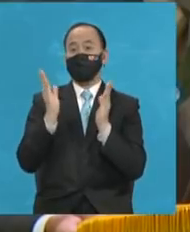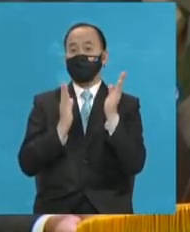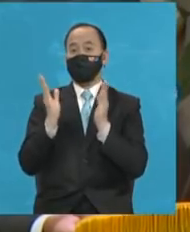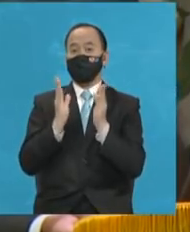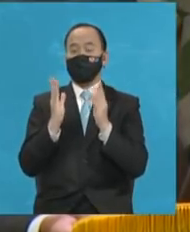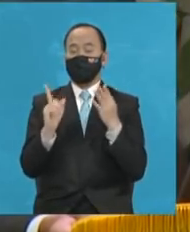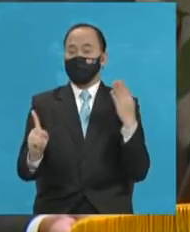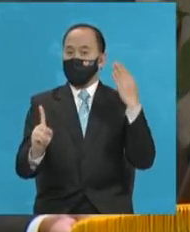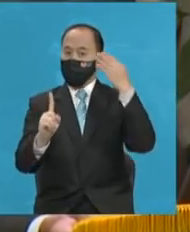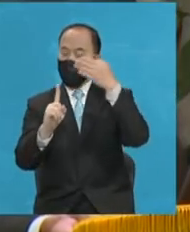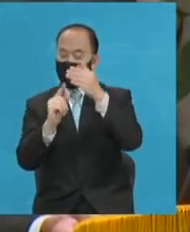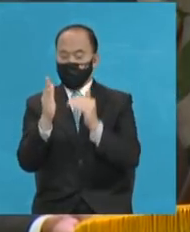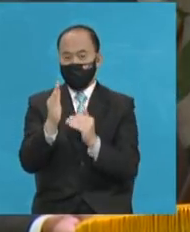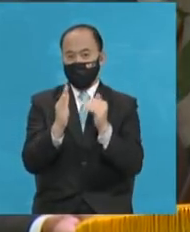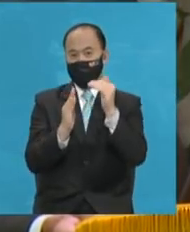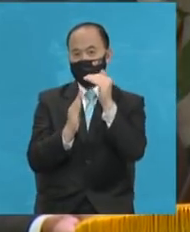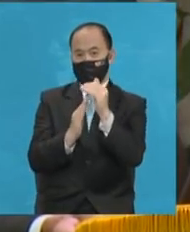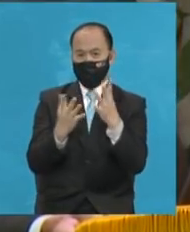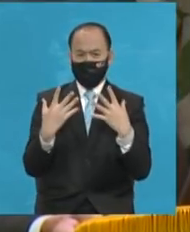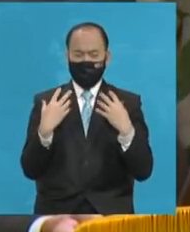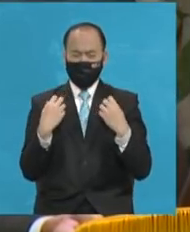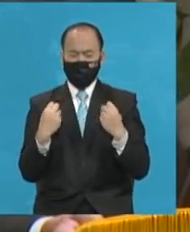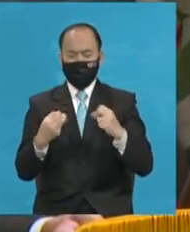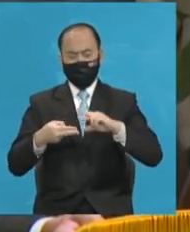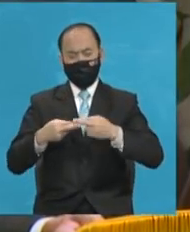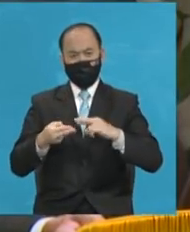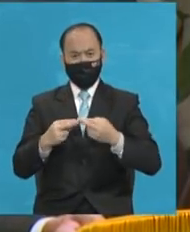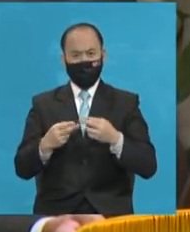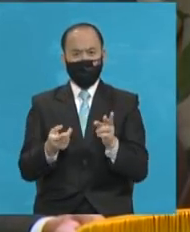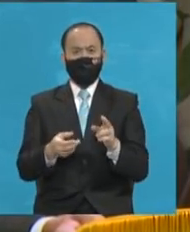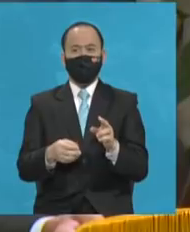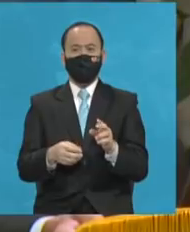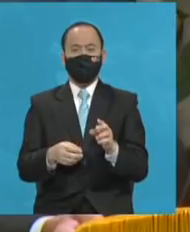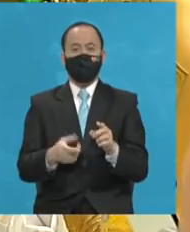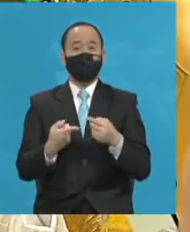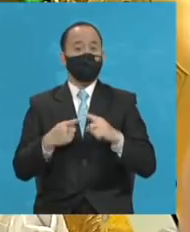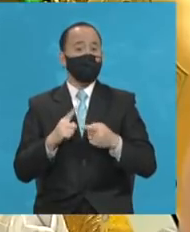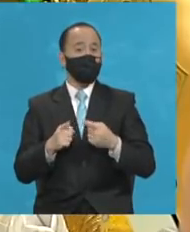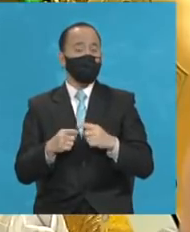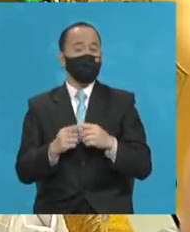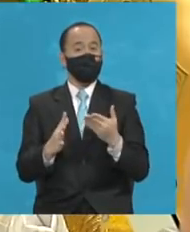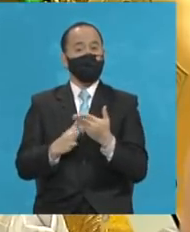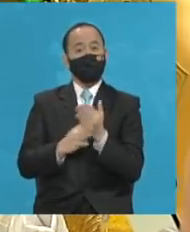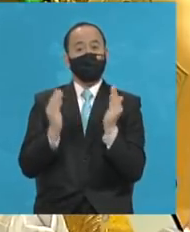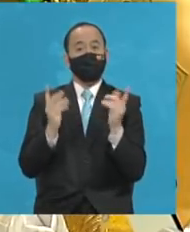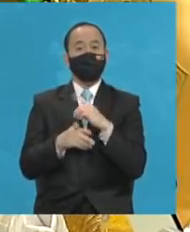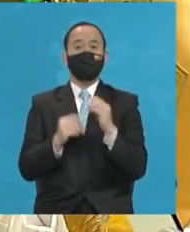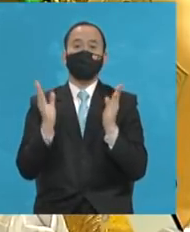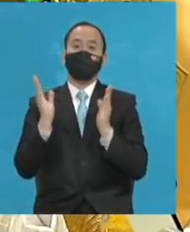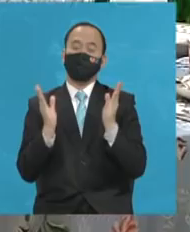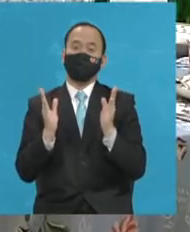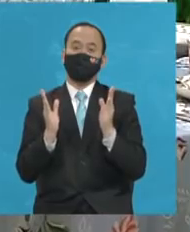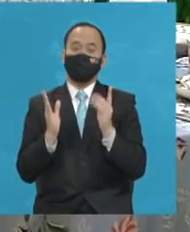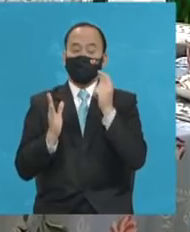kearah meningkatkan lagi semangat setiakawan diantara kita dalam kita